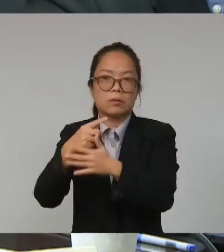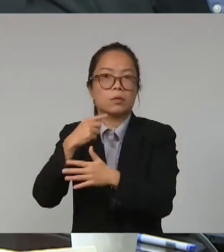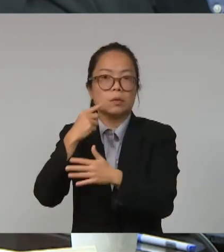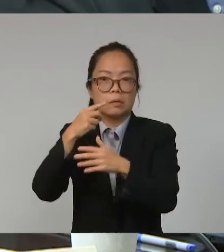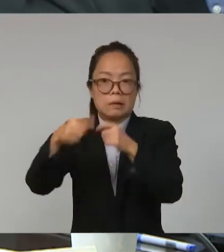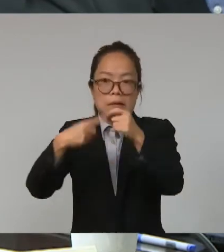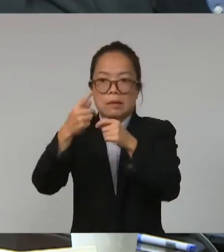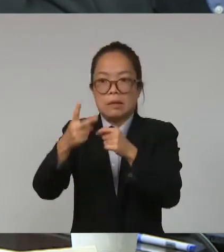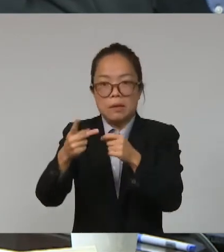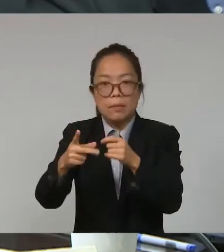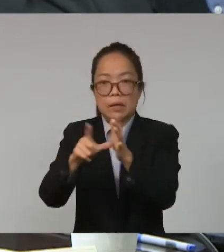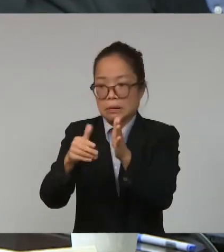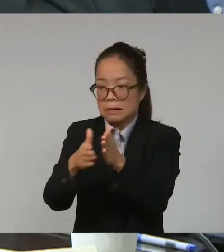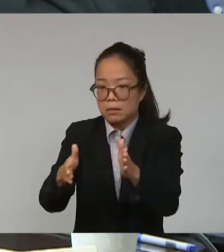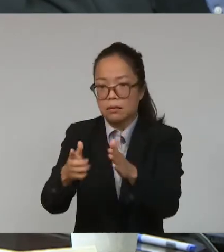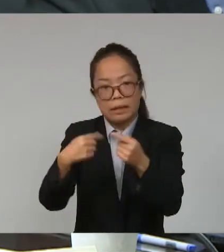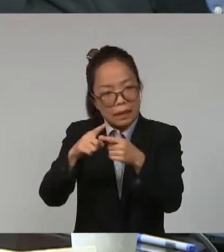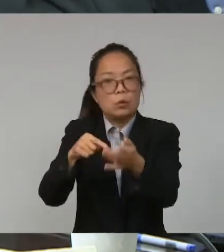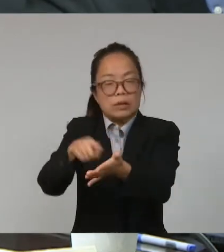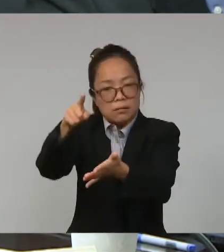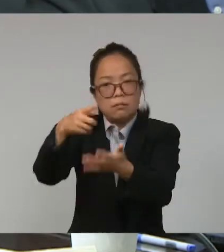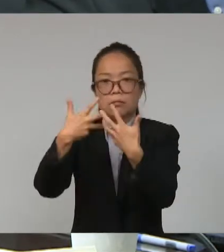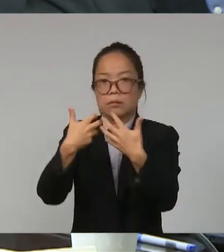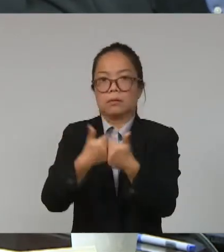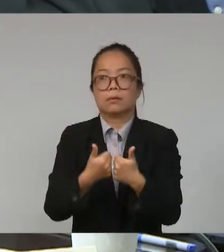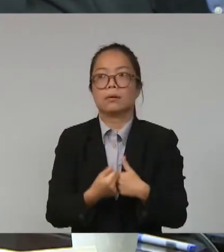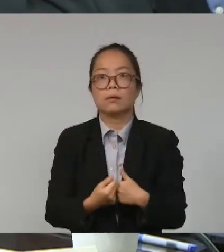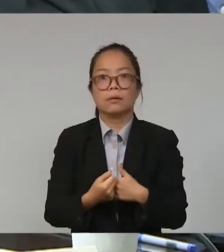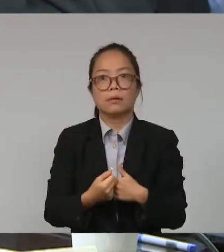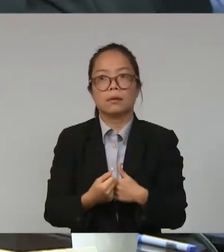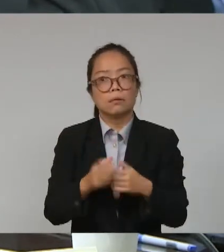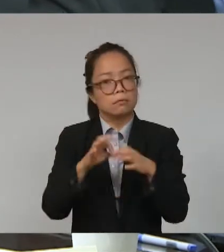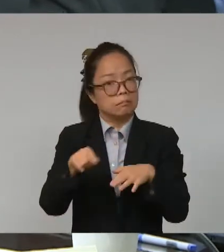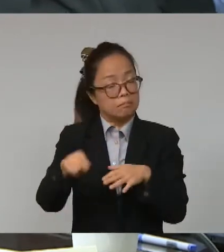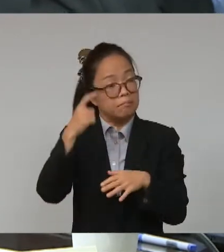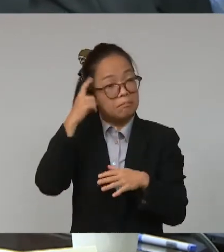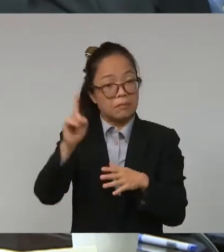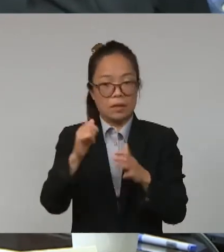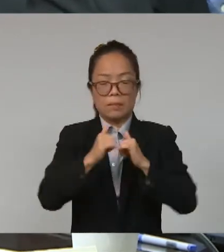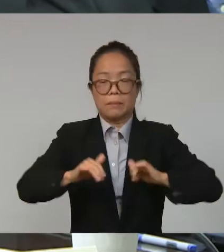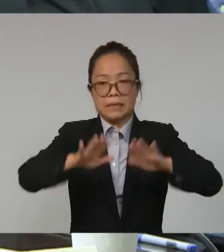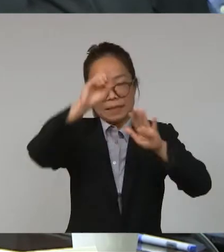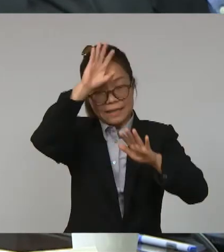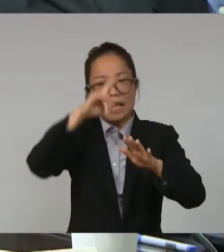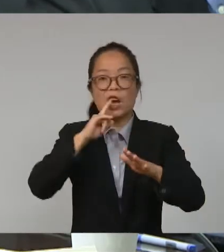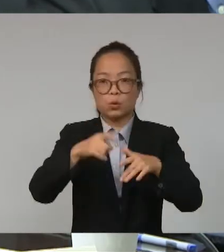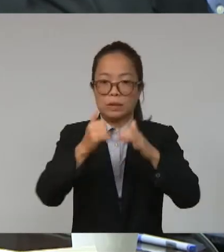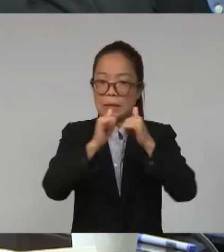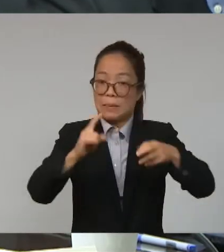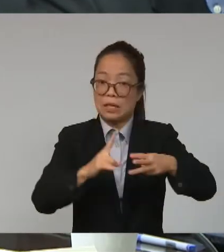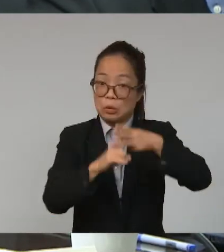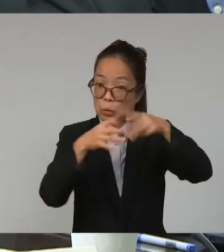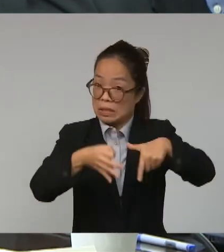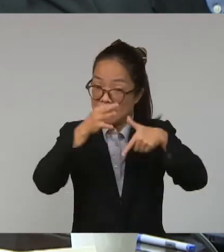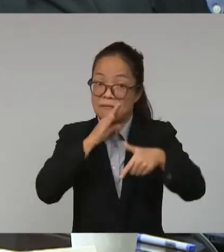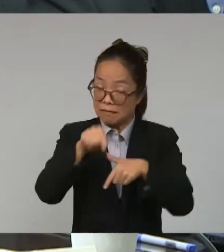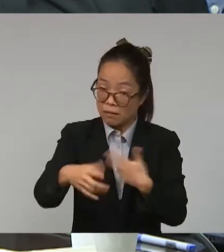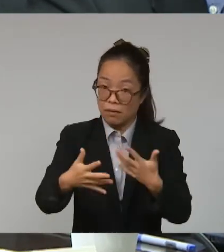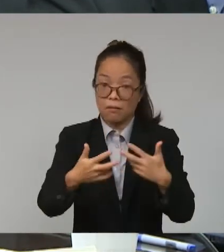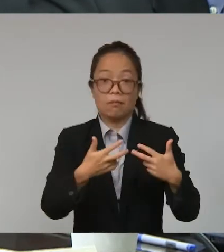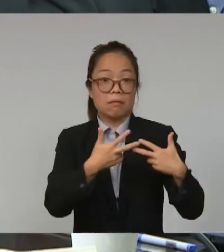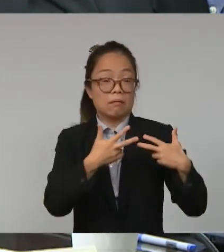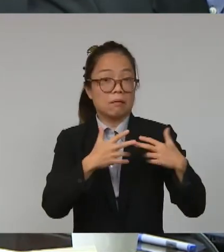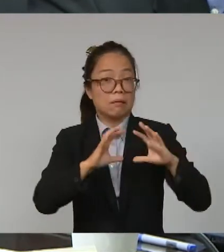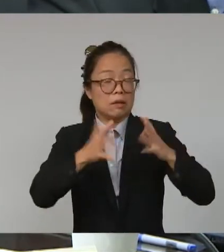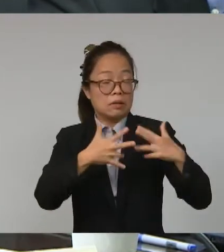史，应该讲只有一次的机会。这就是民进党的民主价值，这就是蔡英文总统